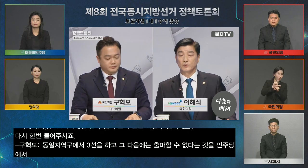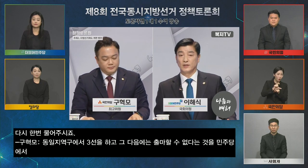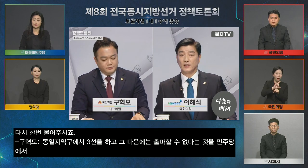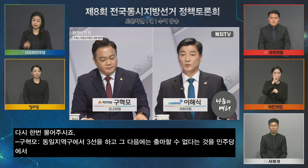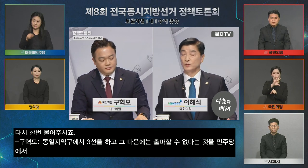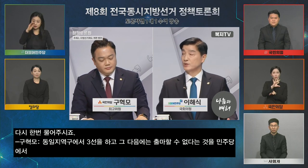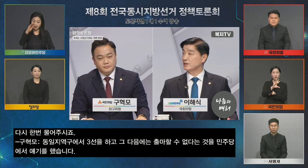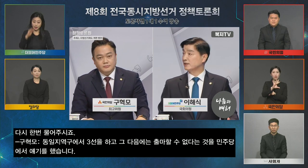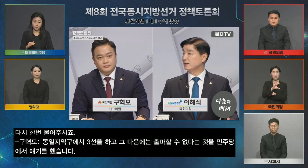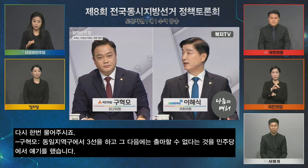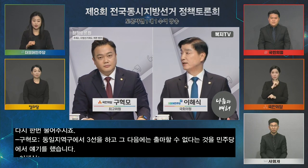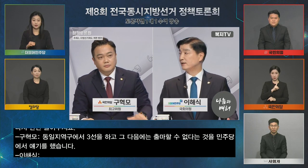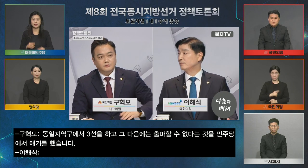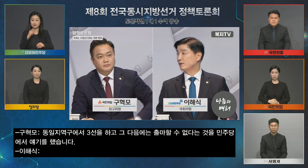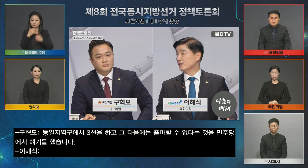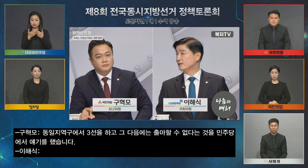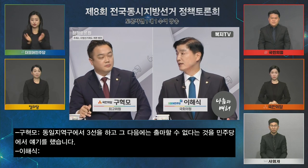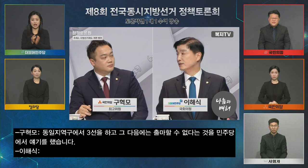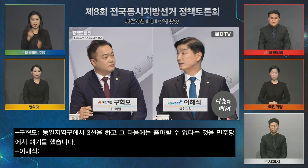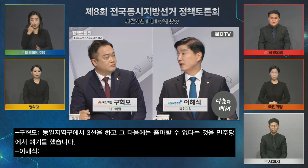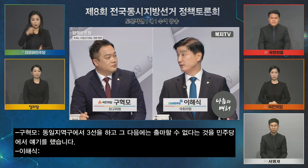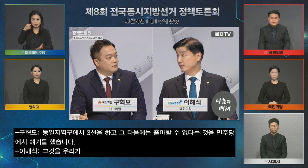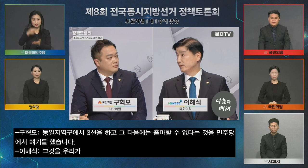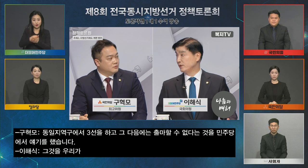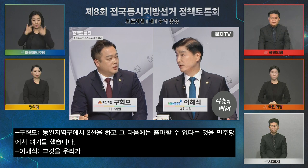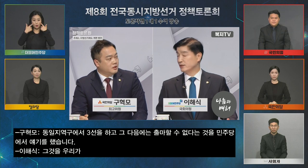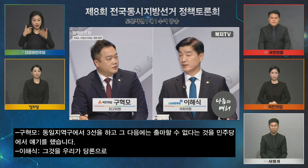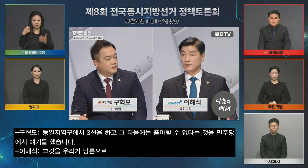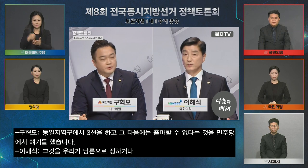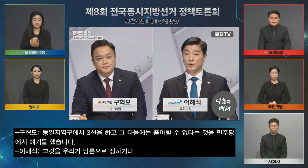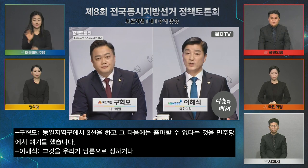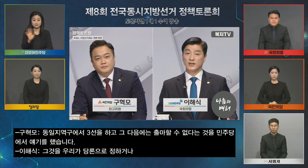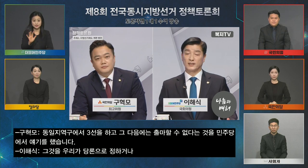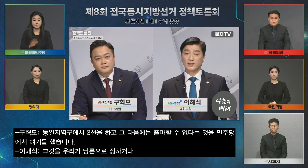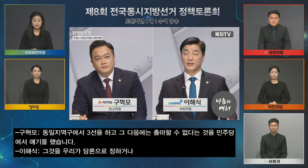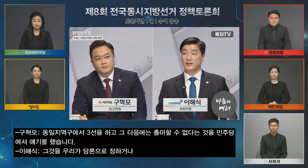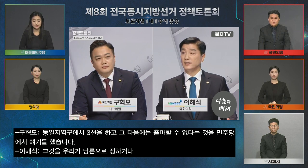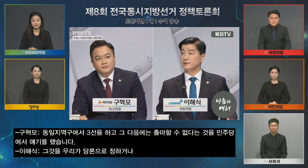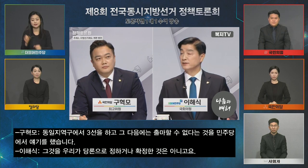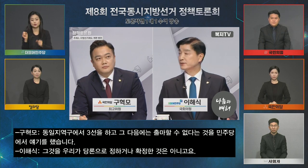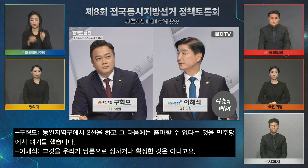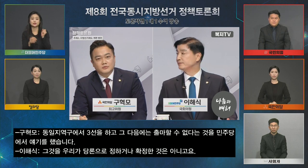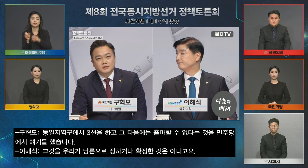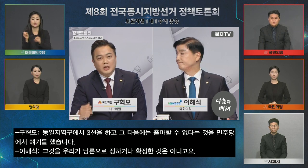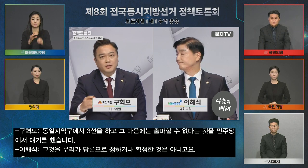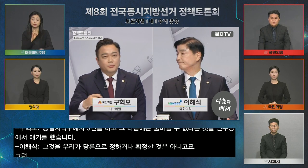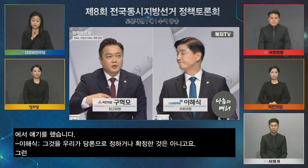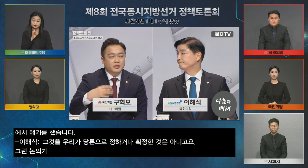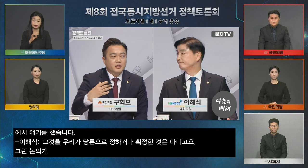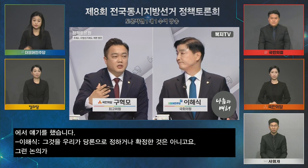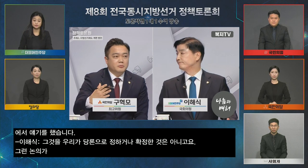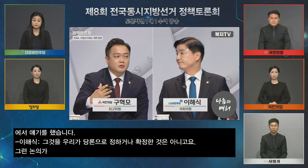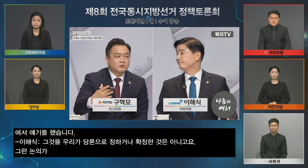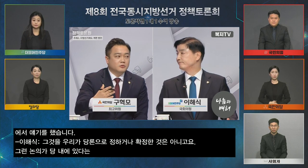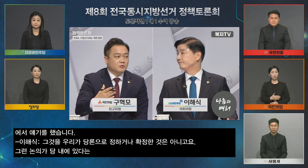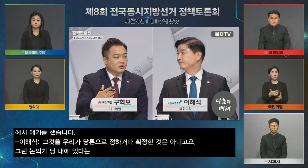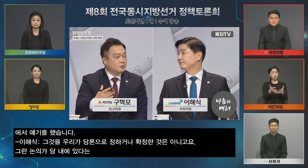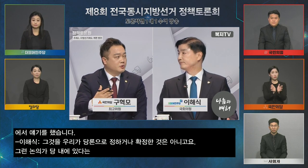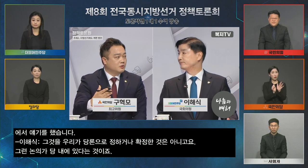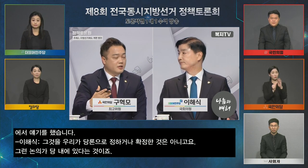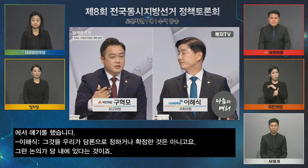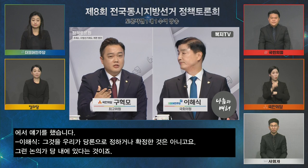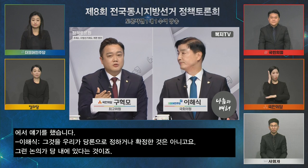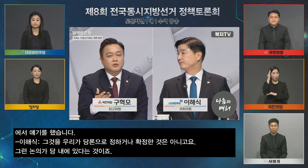우리가 당론으로 정하거나 뭘 확정한 것은 아니고요. 그런 논의가 당내에 있다는 것이죠. 당대표가 얘기했기 때문에 그건